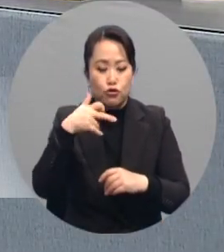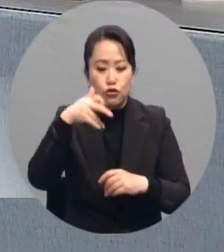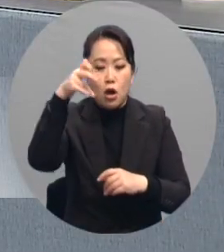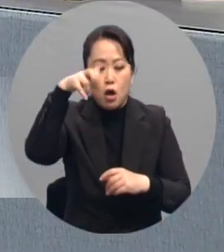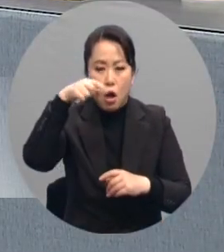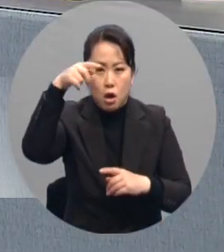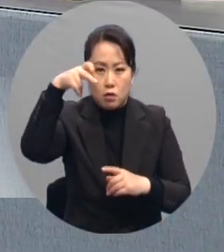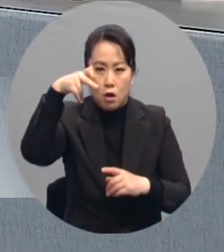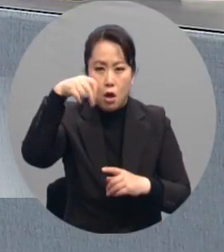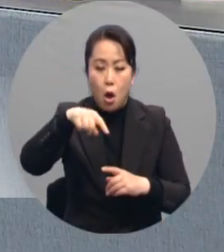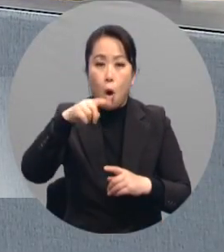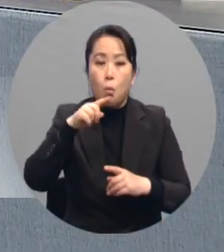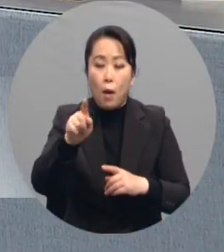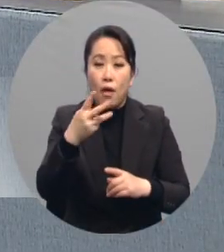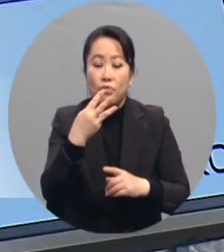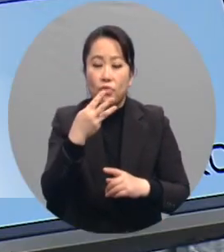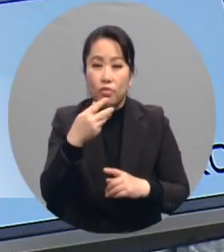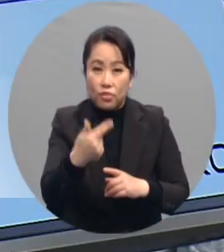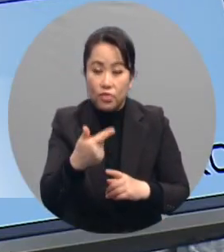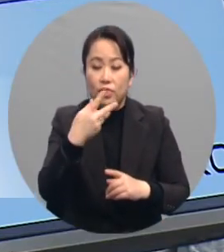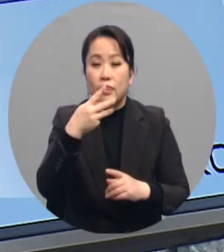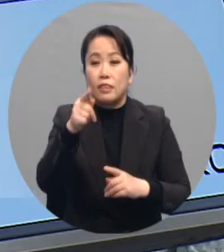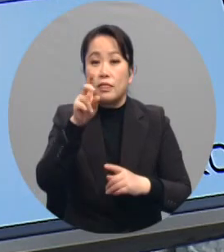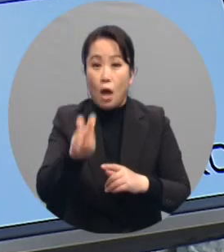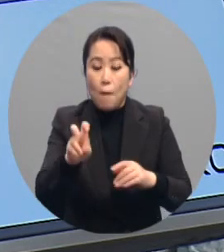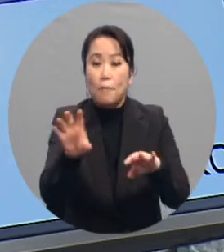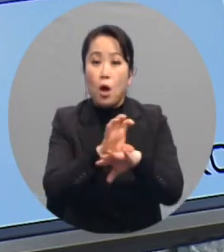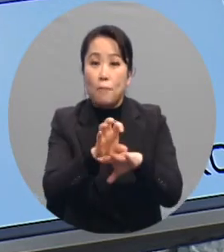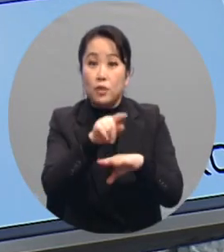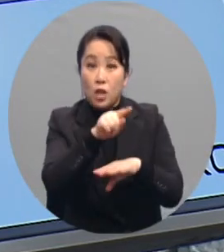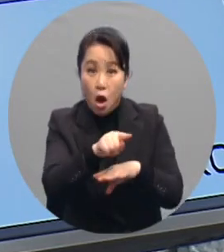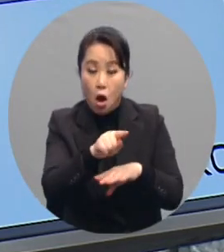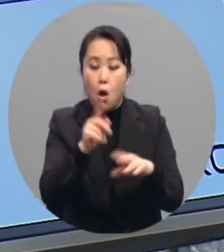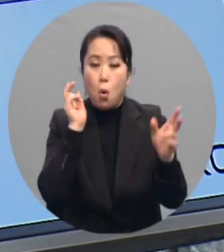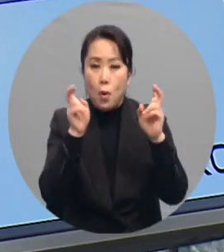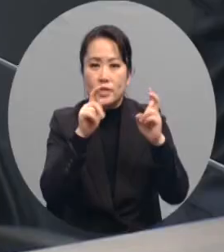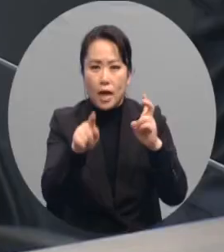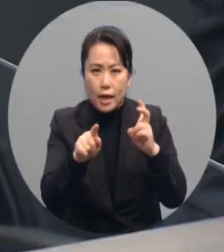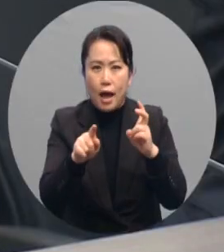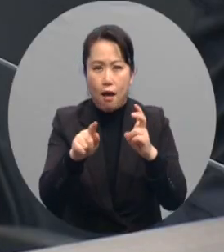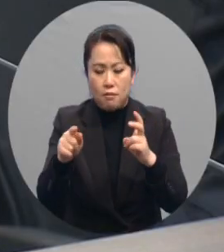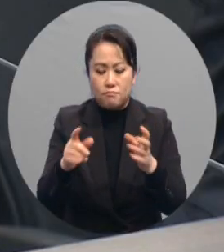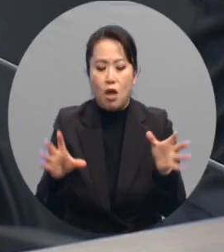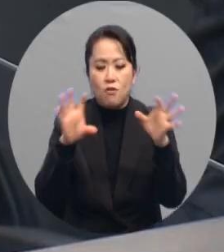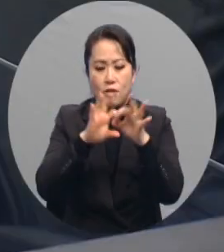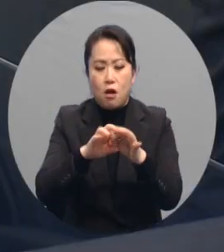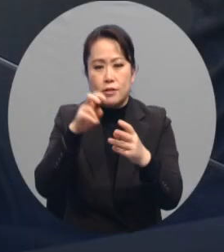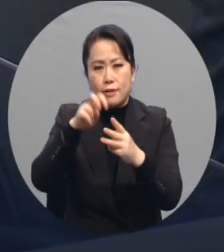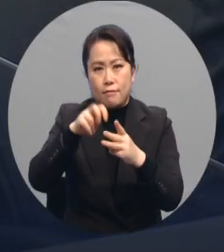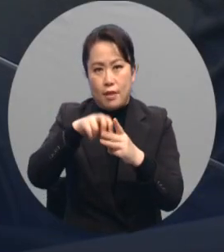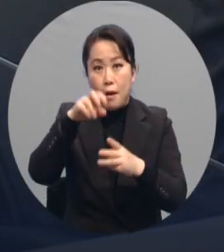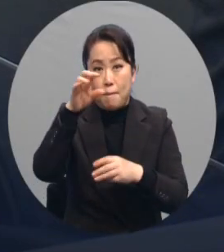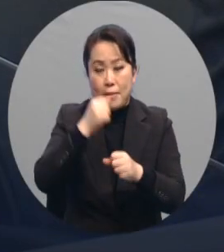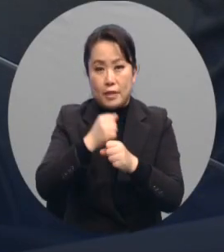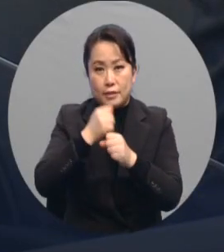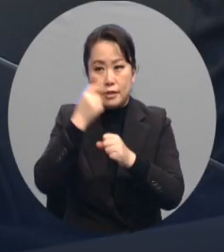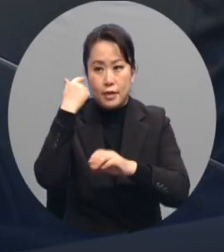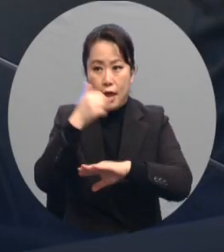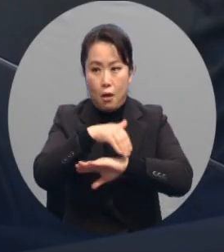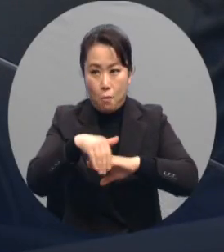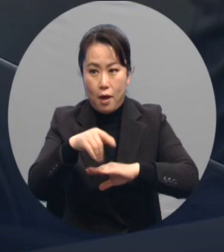실물 양자 컴퓨터를 도입해 허브 센터를 구축할 계획입니다. IBM 실물 양자 컴퓨터를